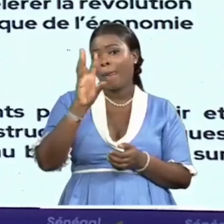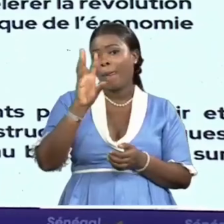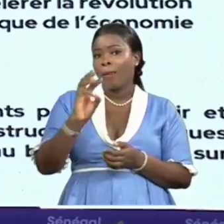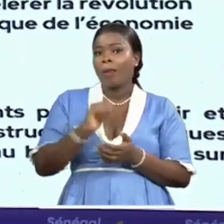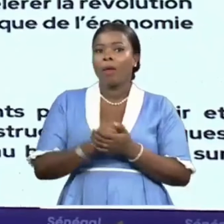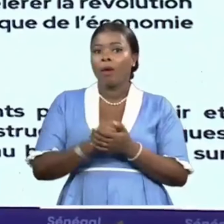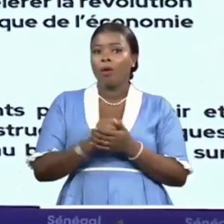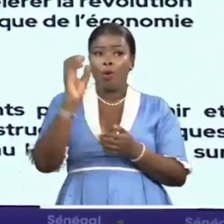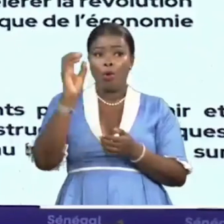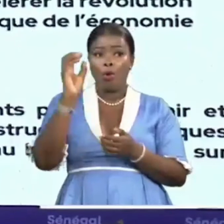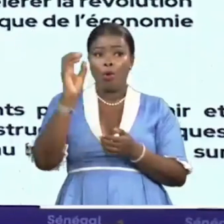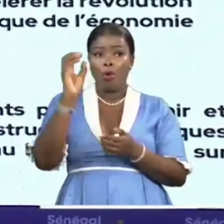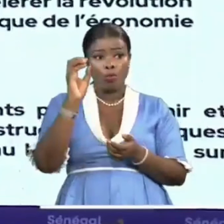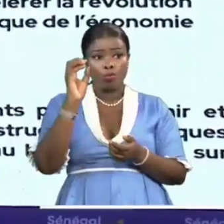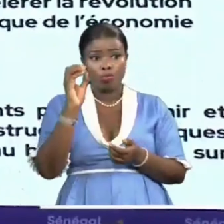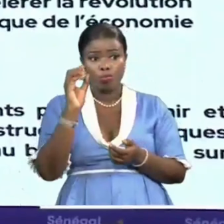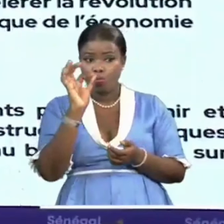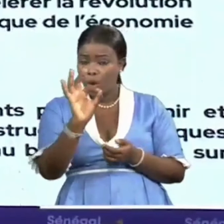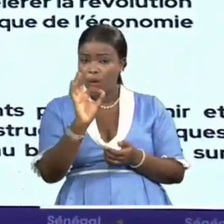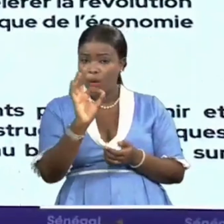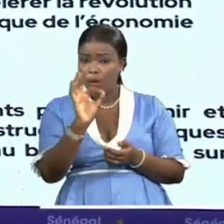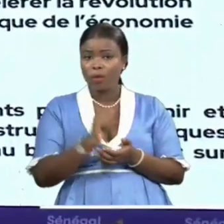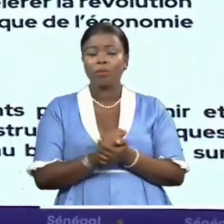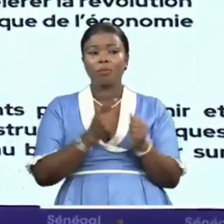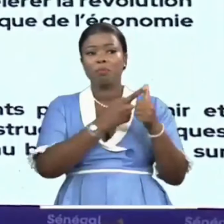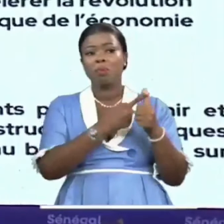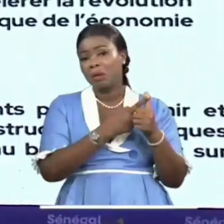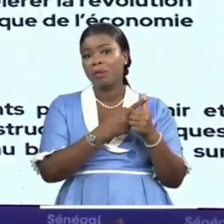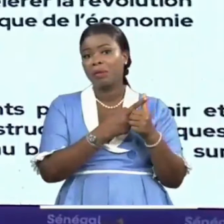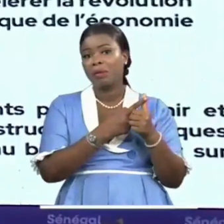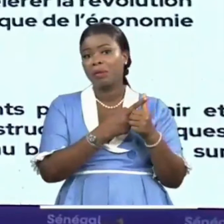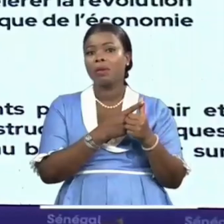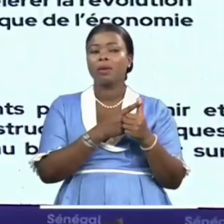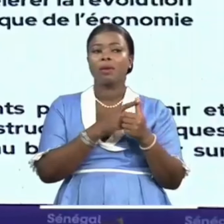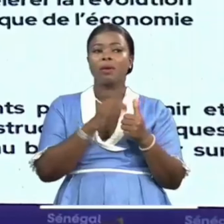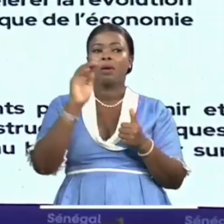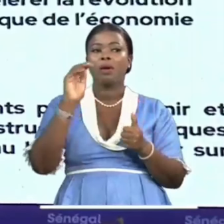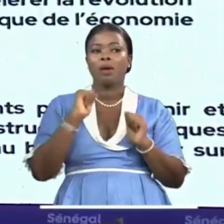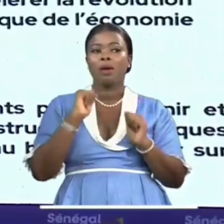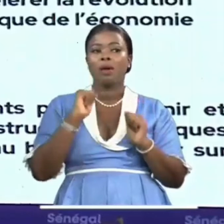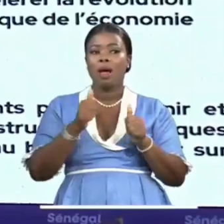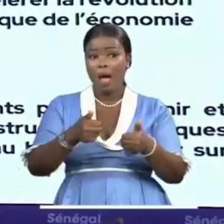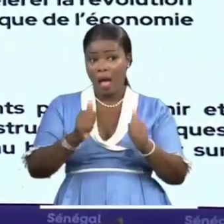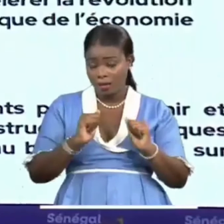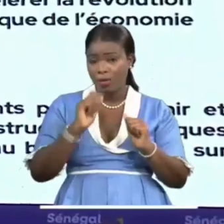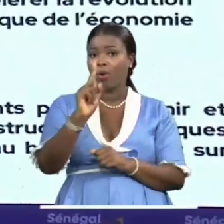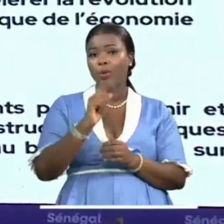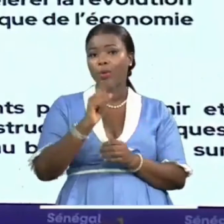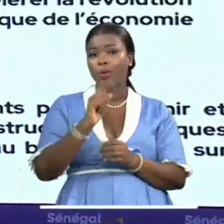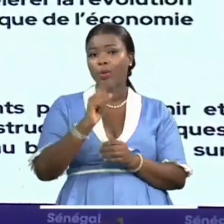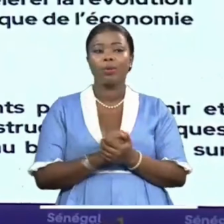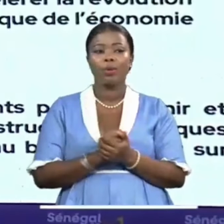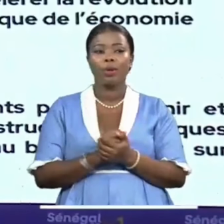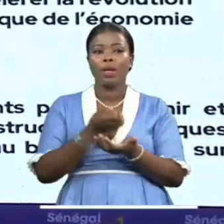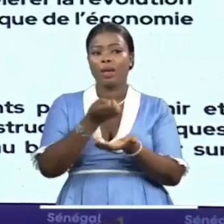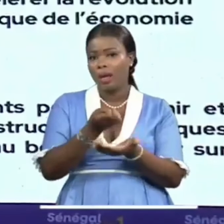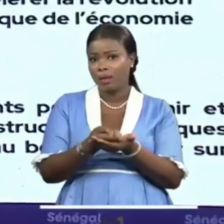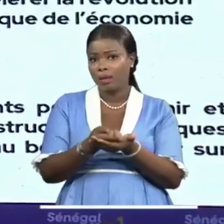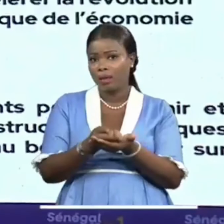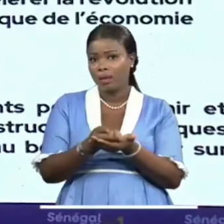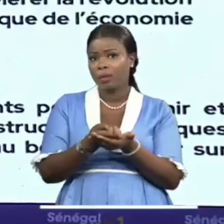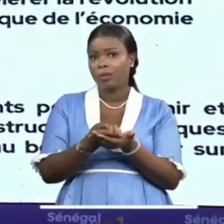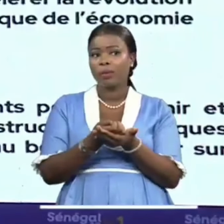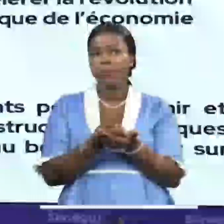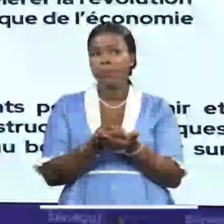stratégiques le premier axe stratégique c'est l'axe 1 et économie compétitive je pense que dans la